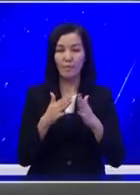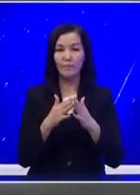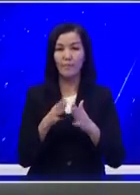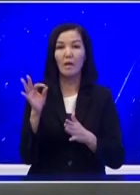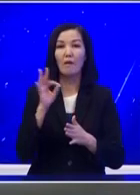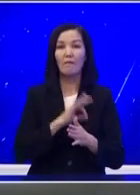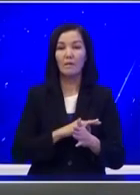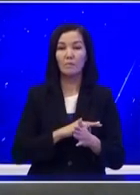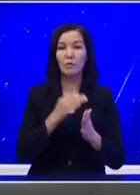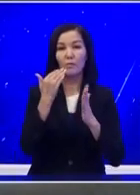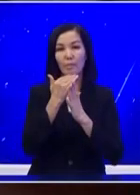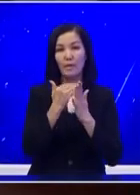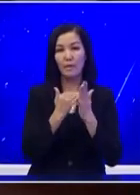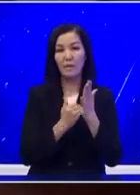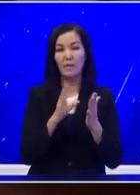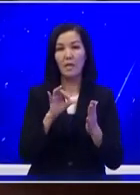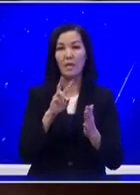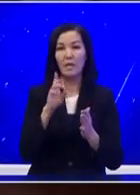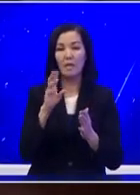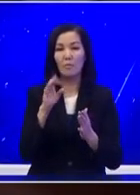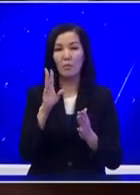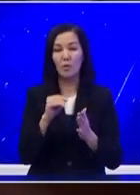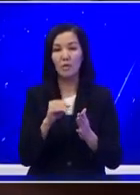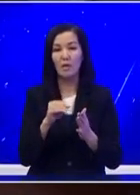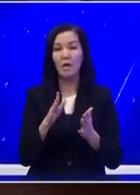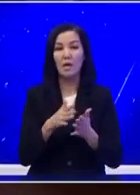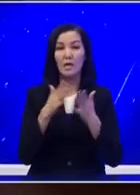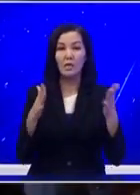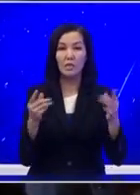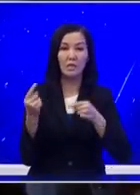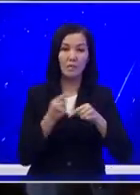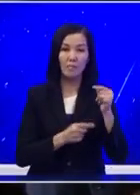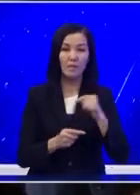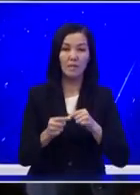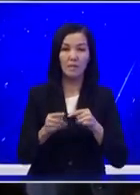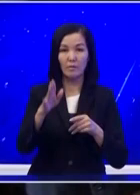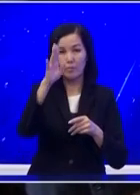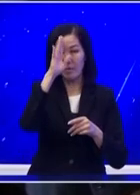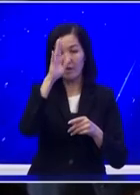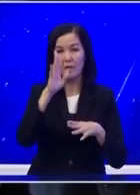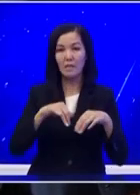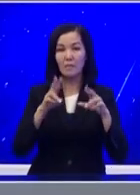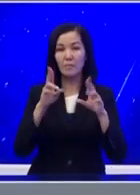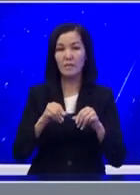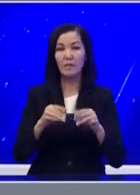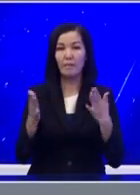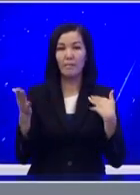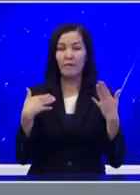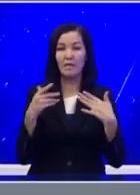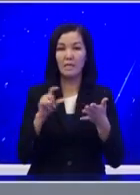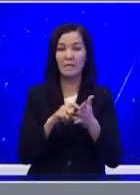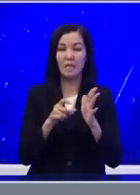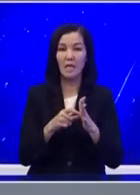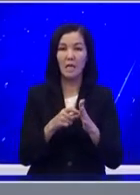Воспользовался программой и Еркебулан Кожанов. Расширил имеющийся бизнес. Сейчас у парня 2 специализированных фитнес-зала, где